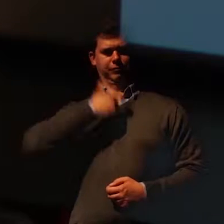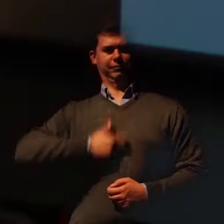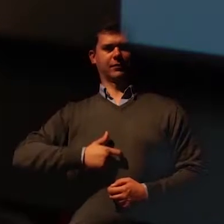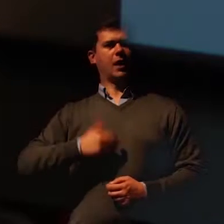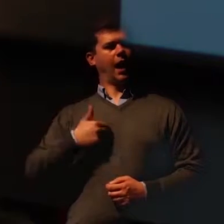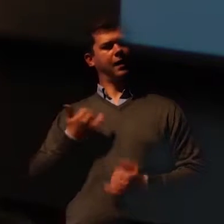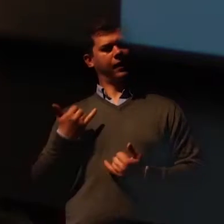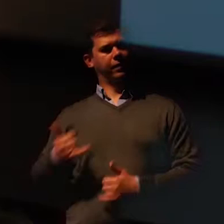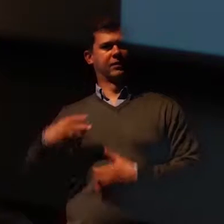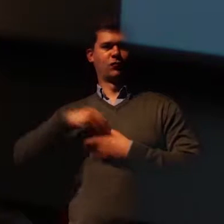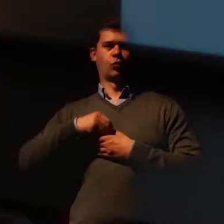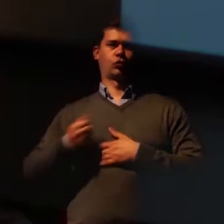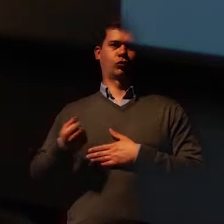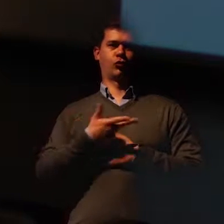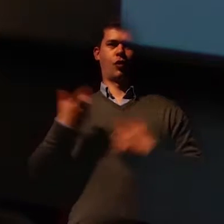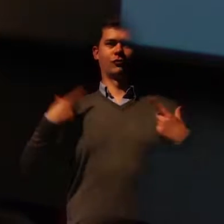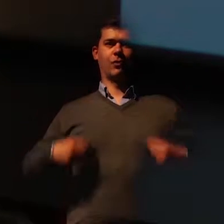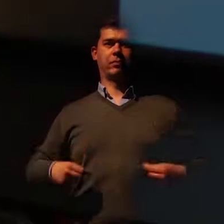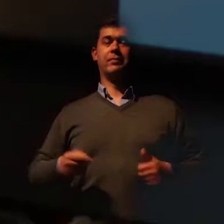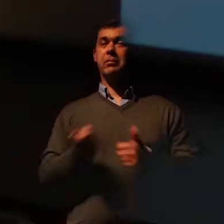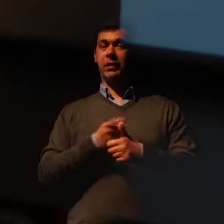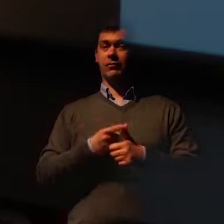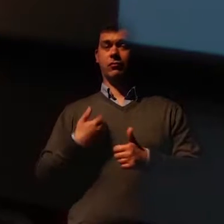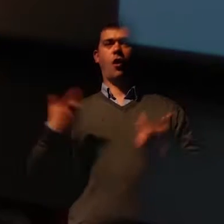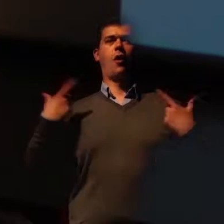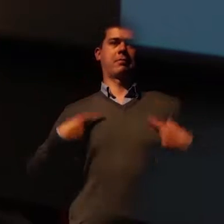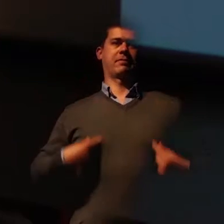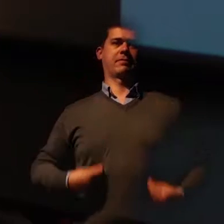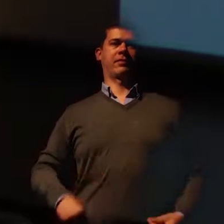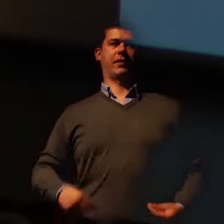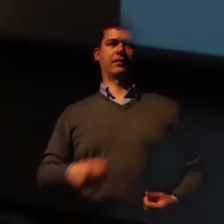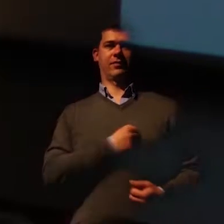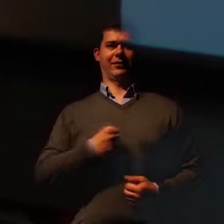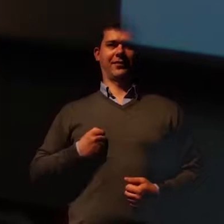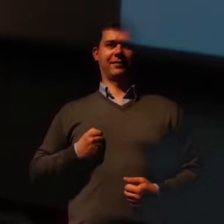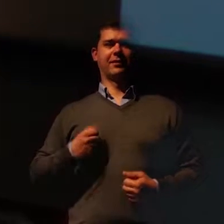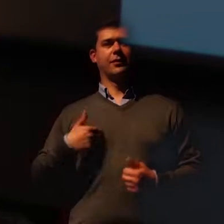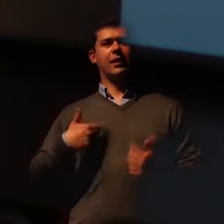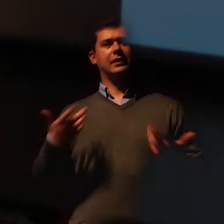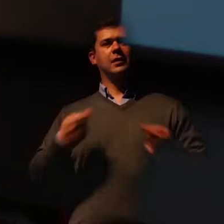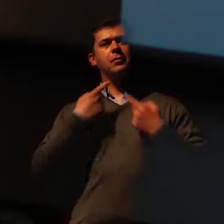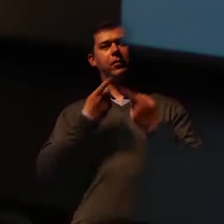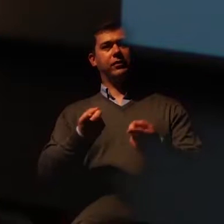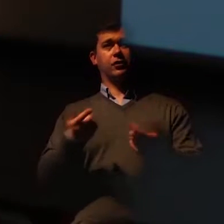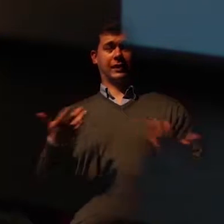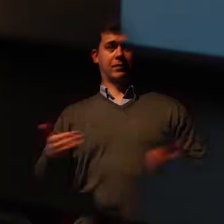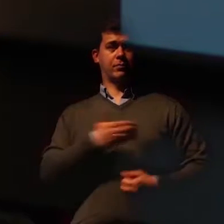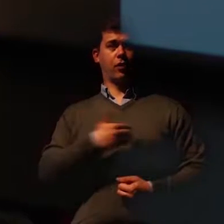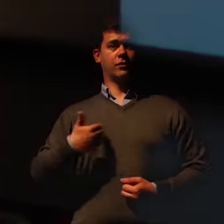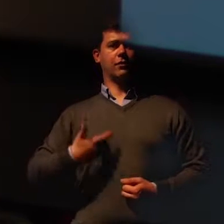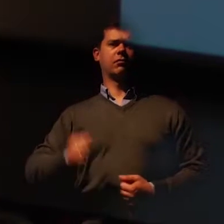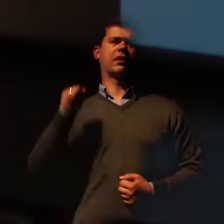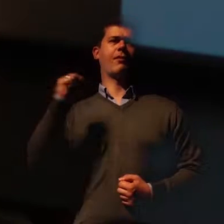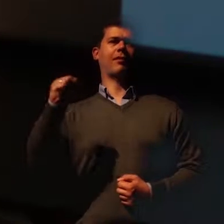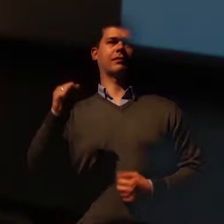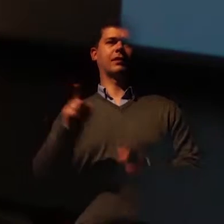Chciałabym do państwa dzisiaj mówić po pierwsze jako obywatelka której bardzo zależy żeby Polska była krajem demokratycznym